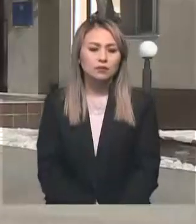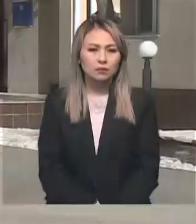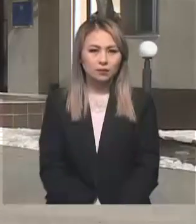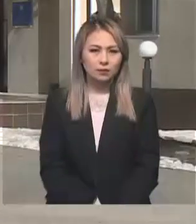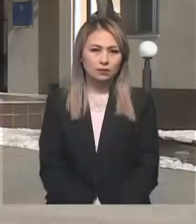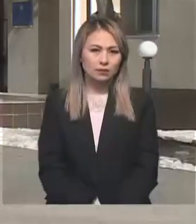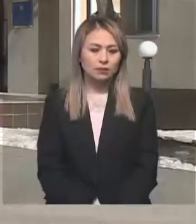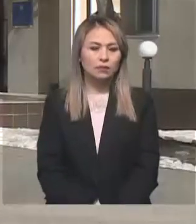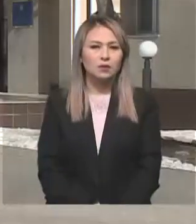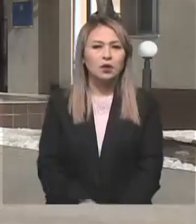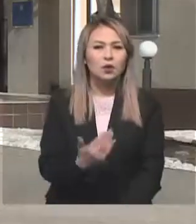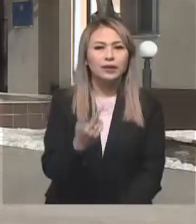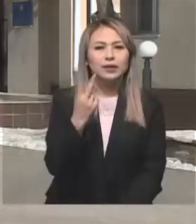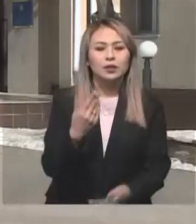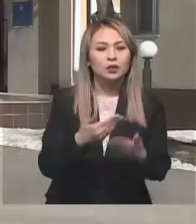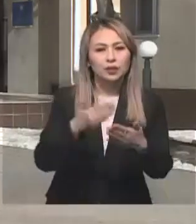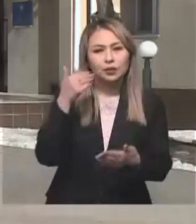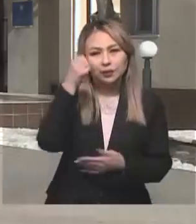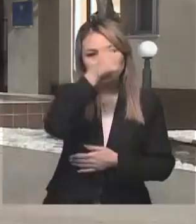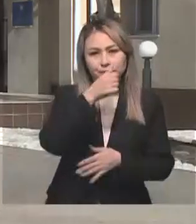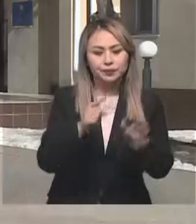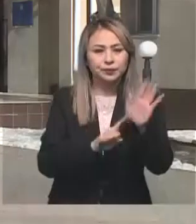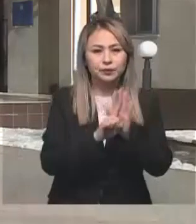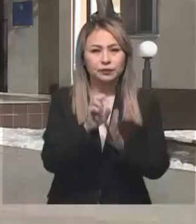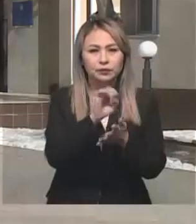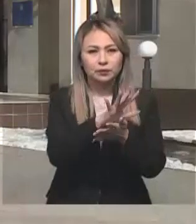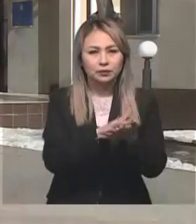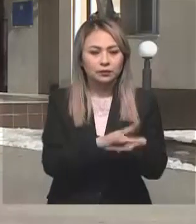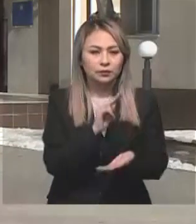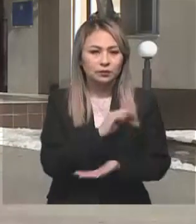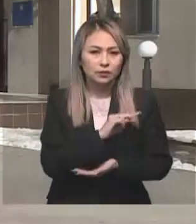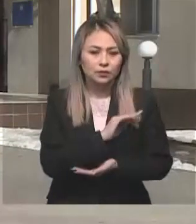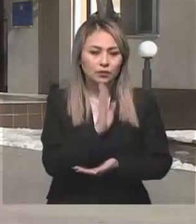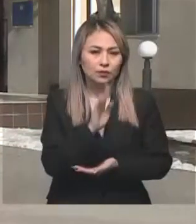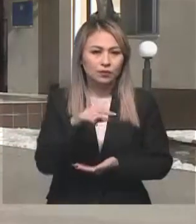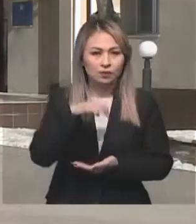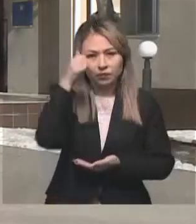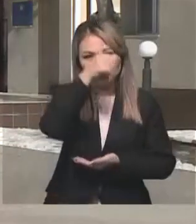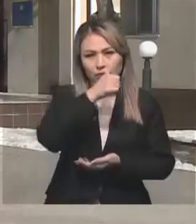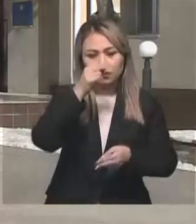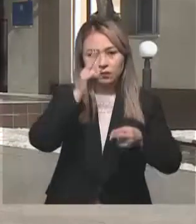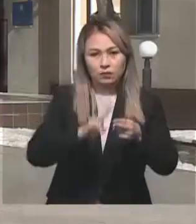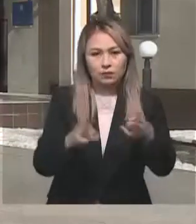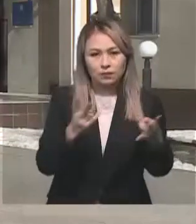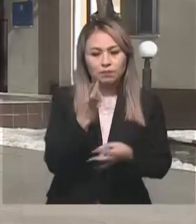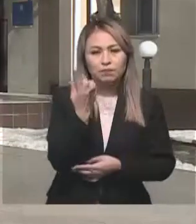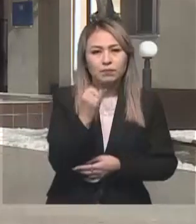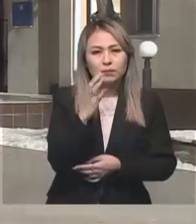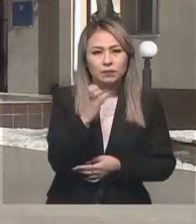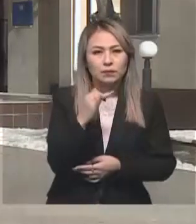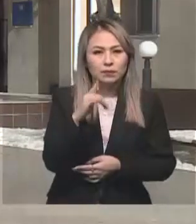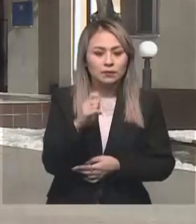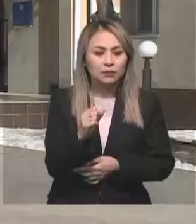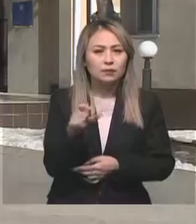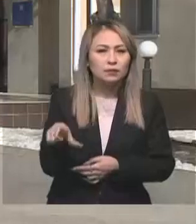Оның екеуі былтыр жұмыстары басталды, ол жұмыстар жалғасады бұйыл, бұйыл аяқталуы тиіс, олар Бақсай каналы және Есбол Қазыбай